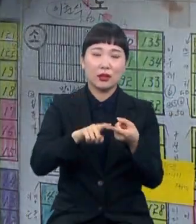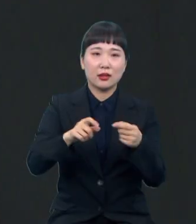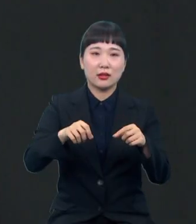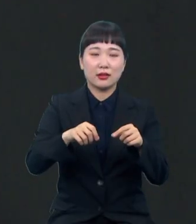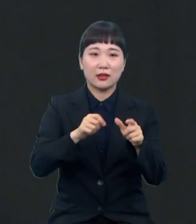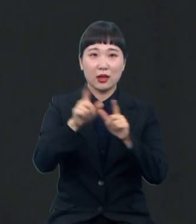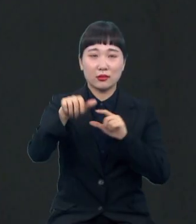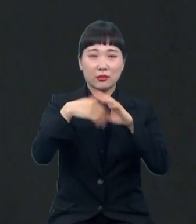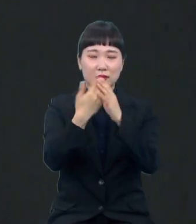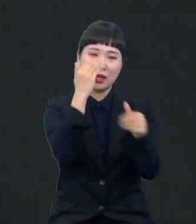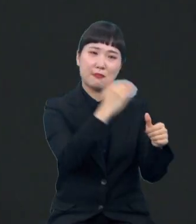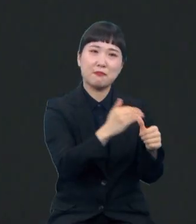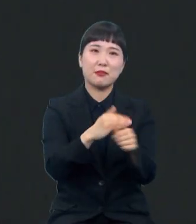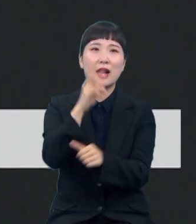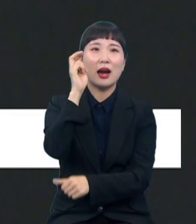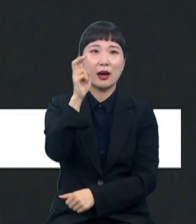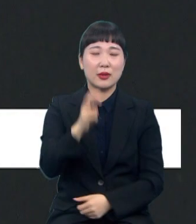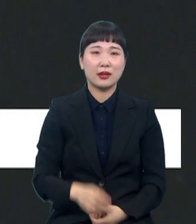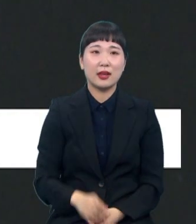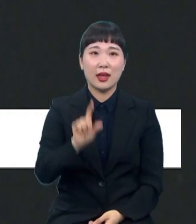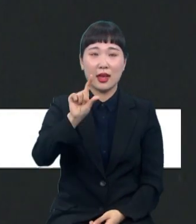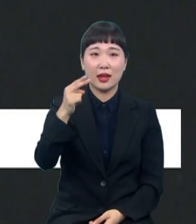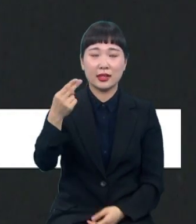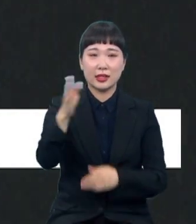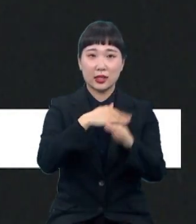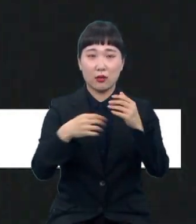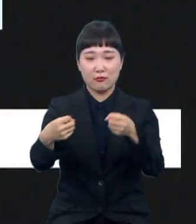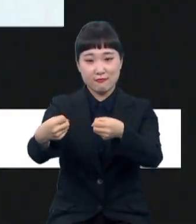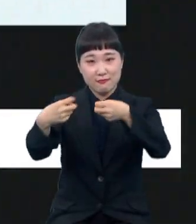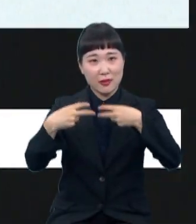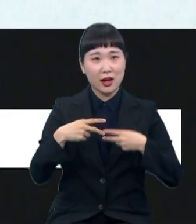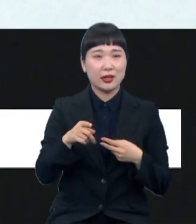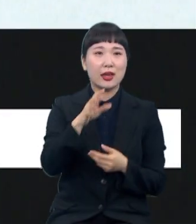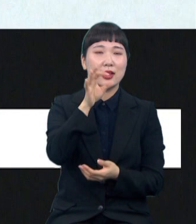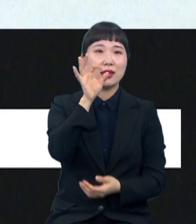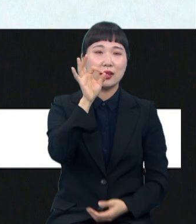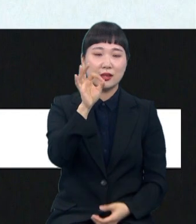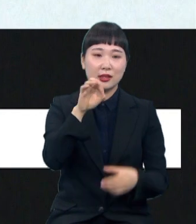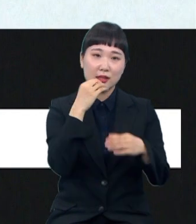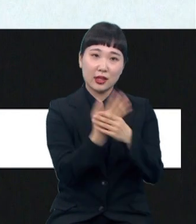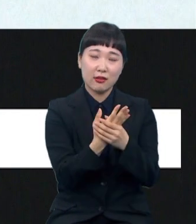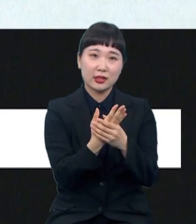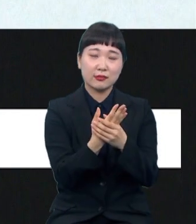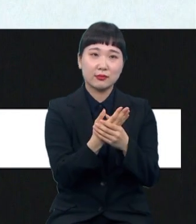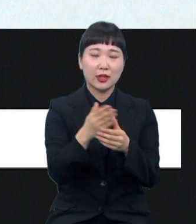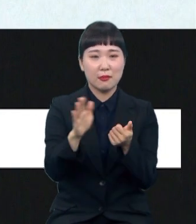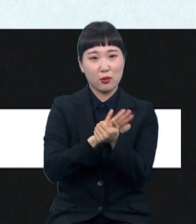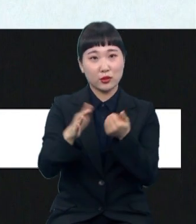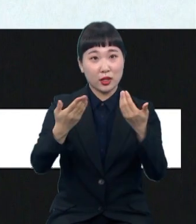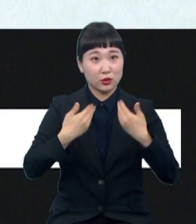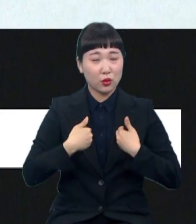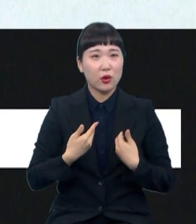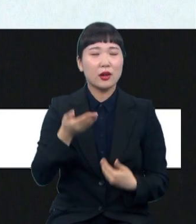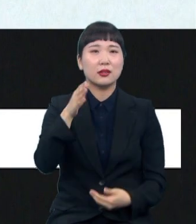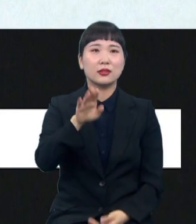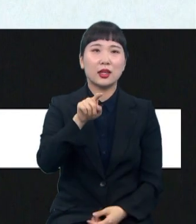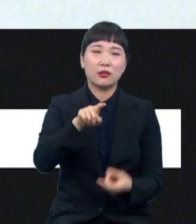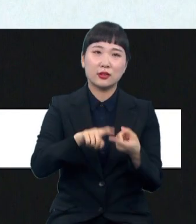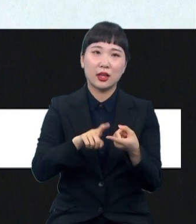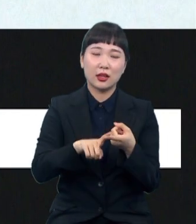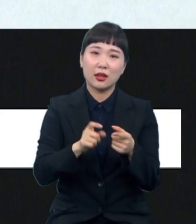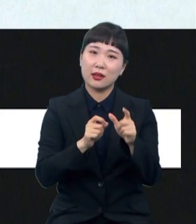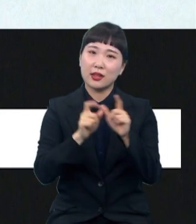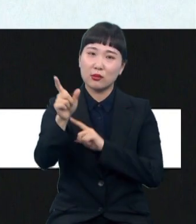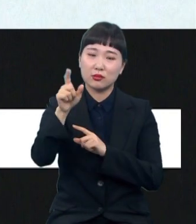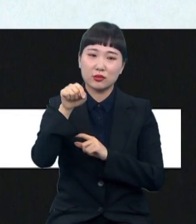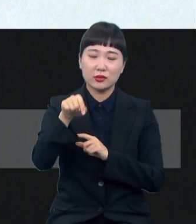우려합니다. LH에서 보낸 공문을 보면 현금 보상을 한다고 명시했는데 대부분 한평 남짓의 토지를 보유한 탓에